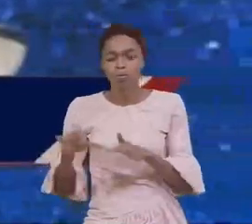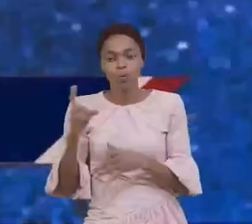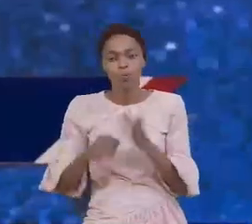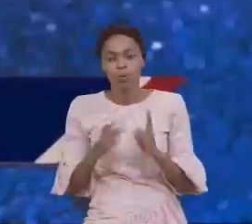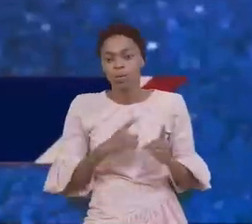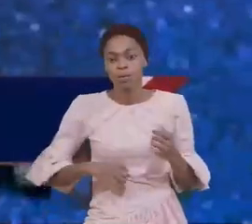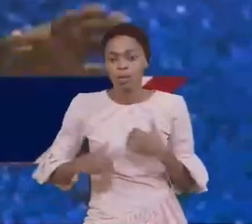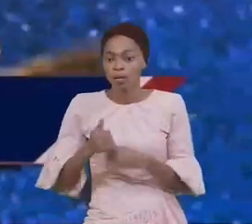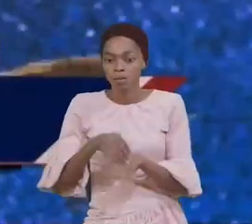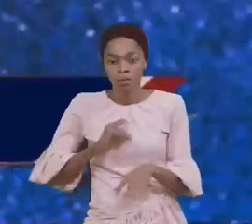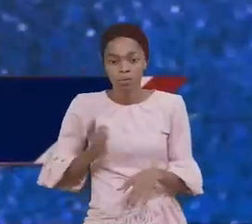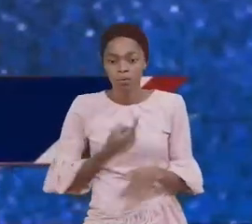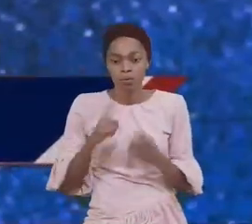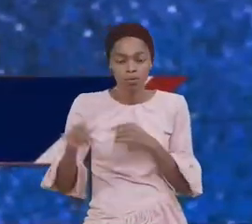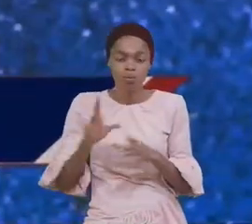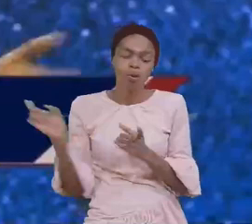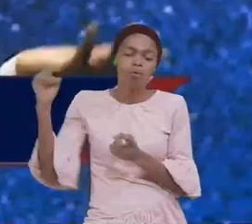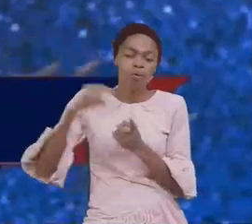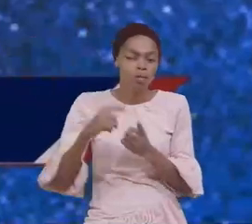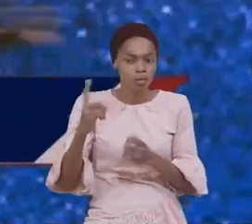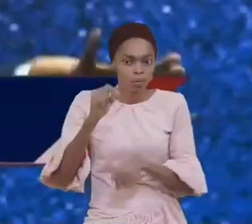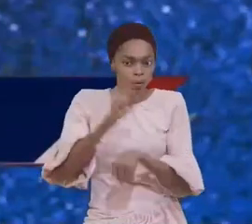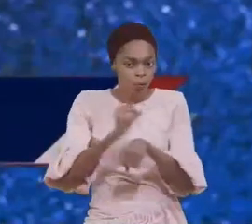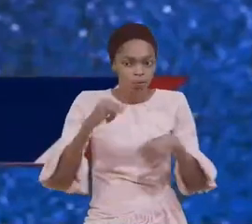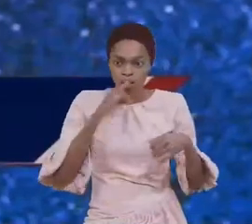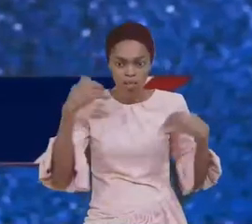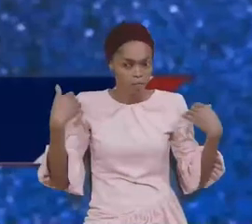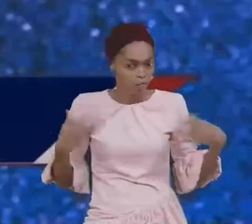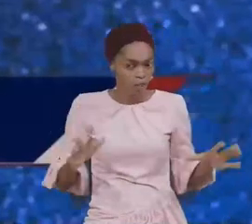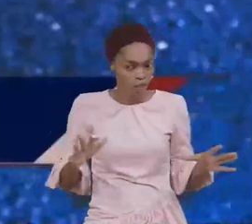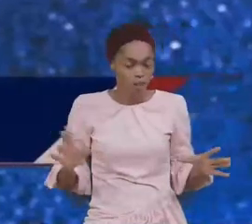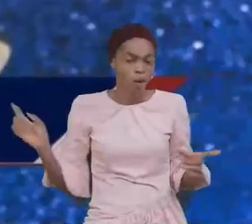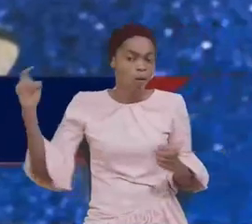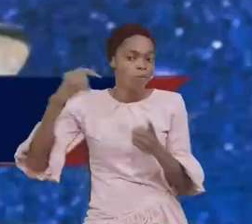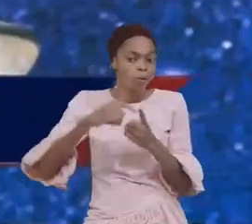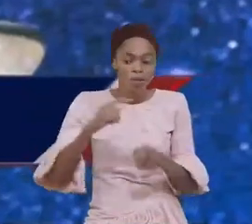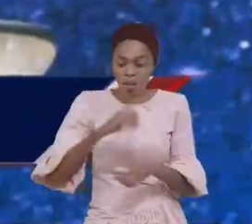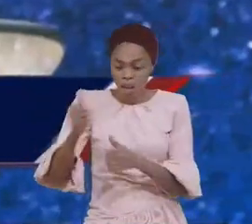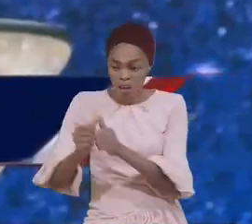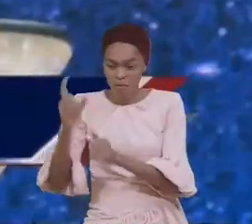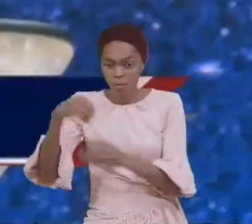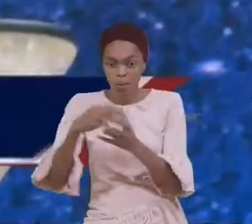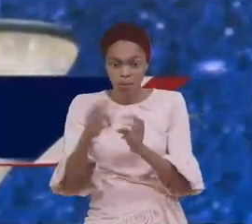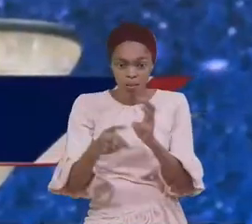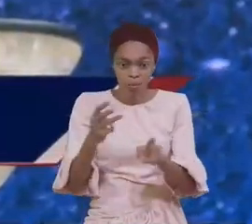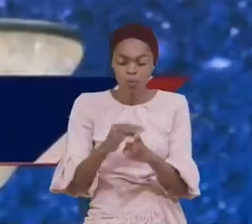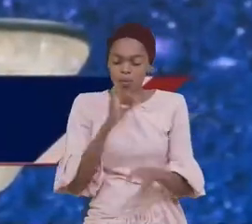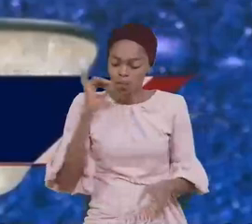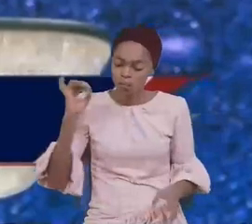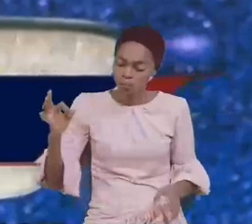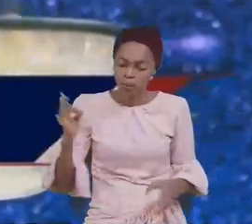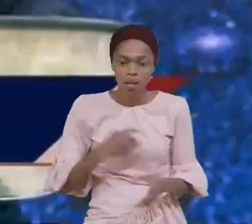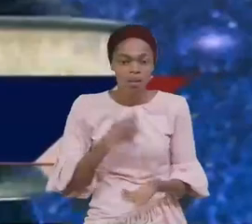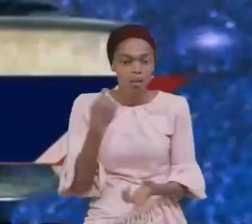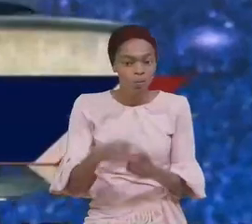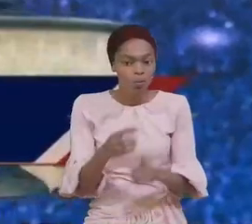ce que la commission soit à réaliser, jusqu'à ce que toutes tes créatures soient atteintes, jusqu'à ce que la parole de